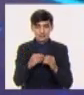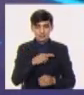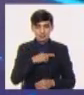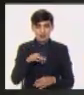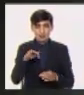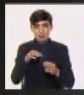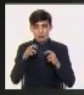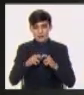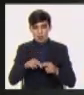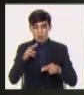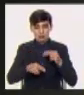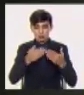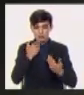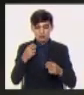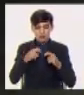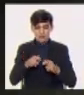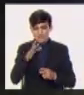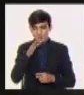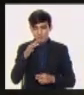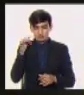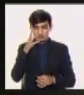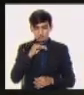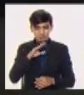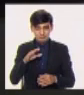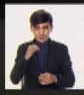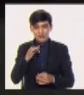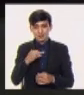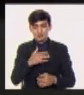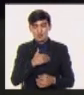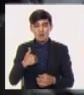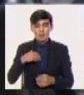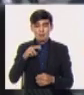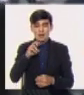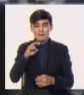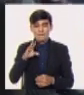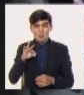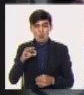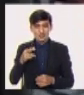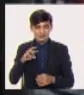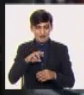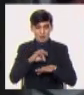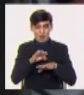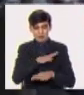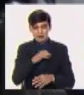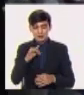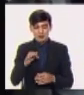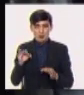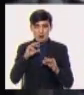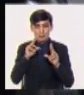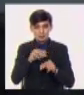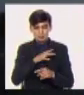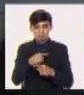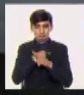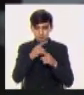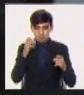аяқталмады. Бұдан бөлек министрлік өкілдері енді өкпе қабынуынан көз жұмғандар туралы деректерді де жариялап отырамыз деп уәде берді.